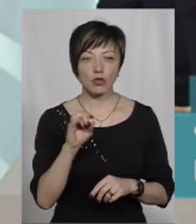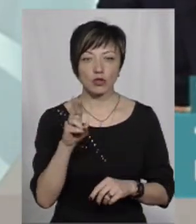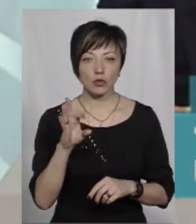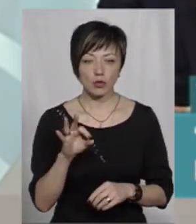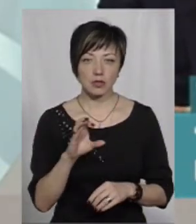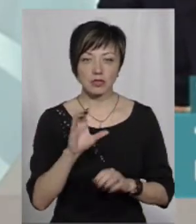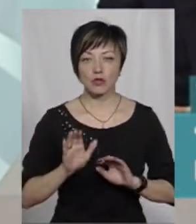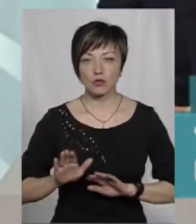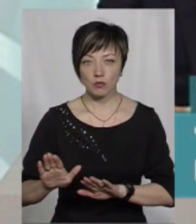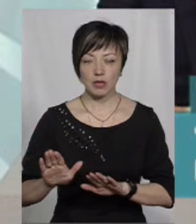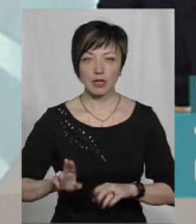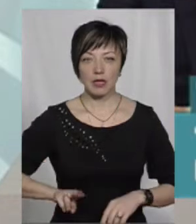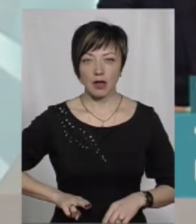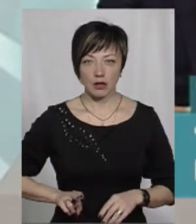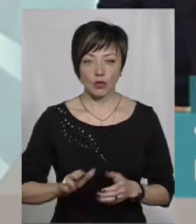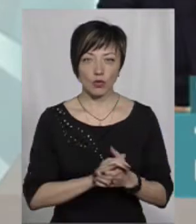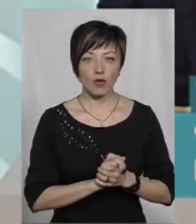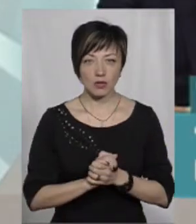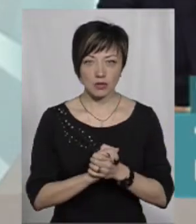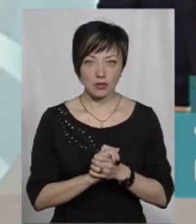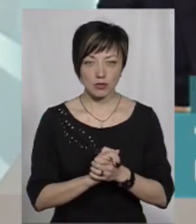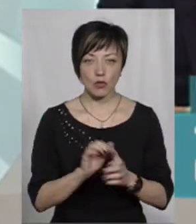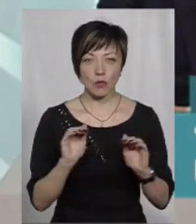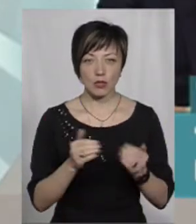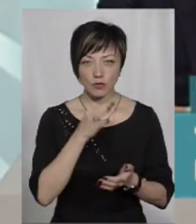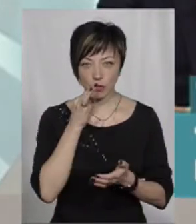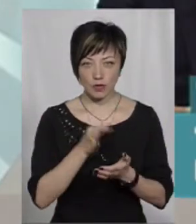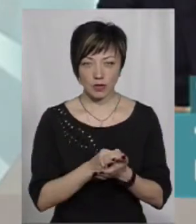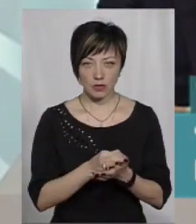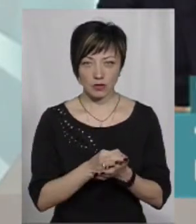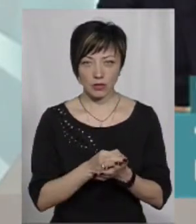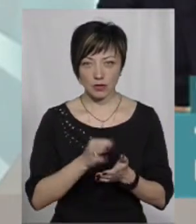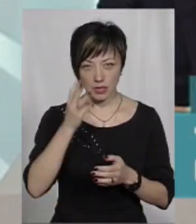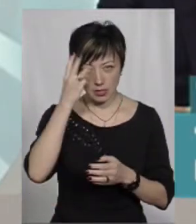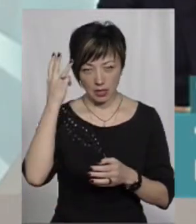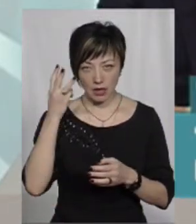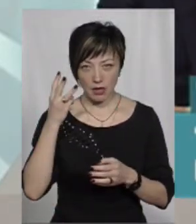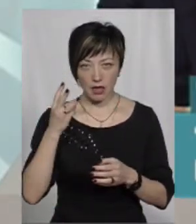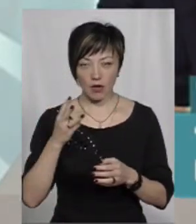Бойченком Сергієм, заступником директора товариства з обмеженою відповідальністю